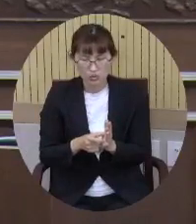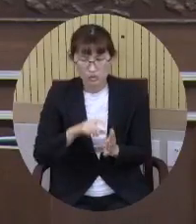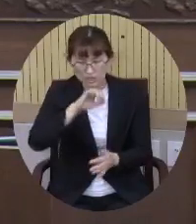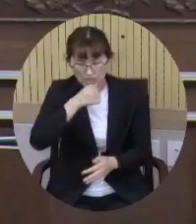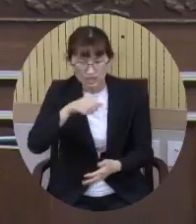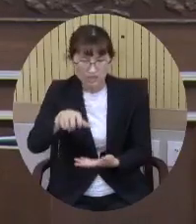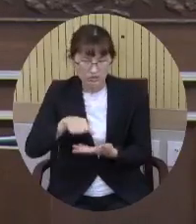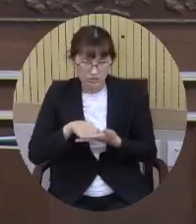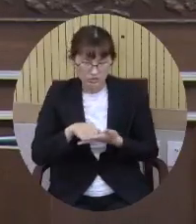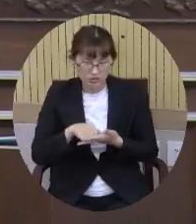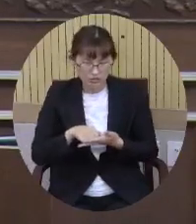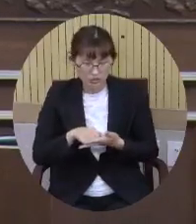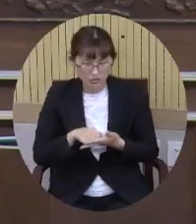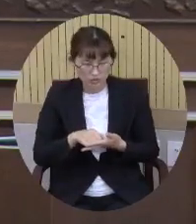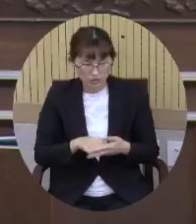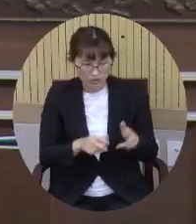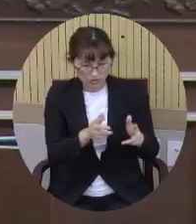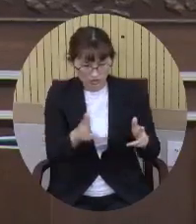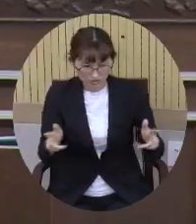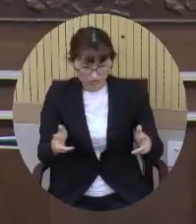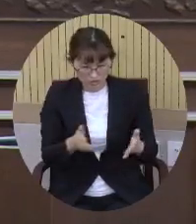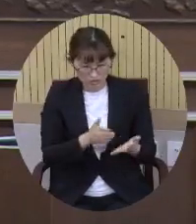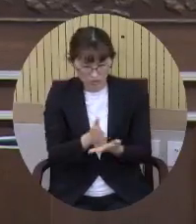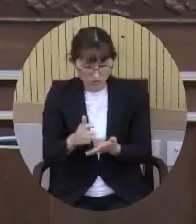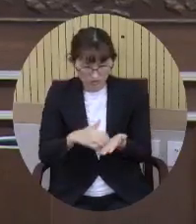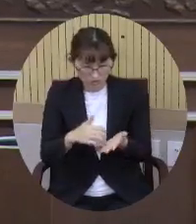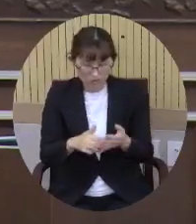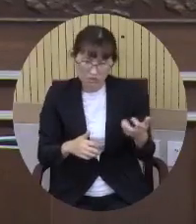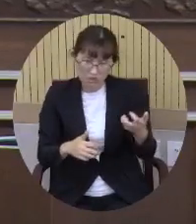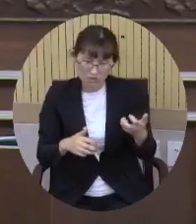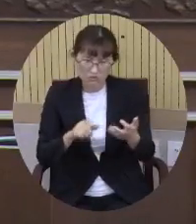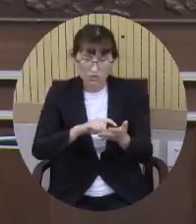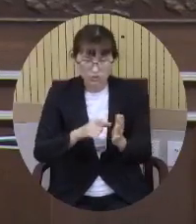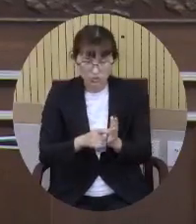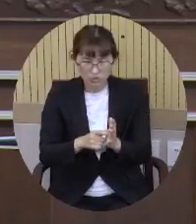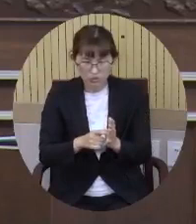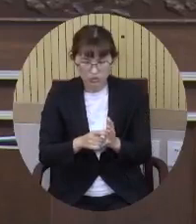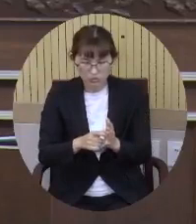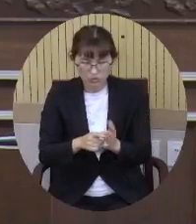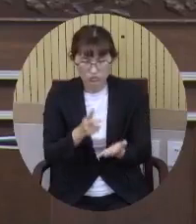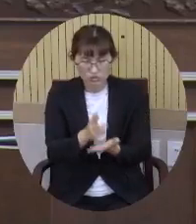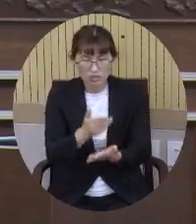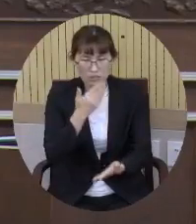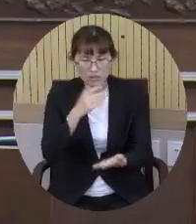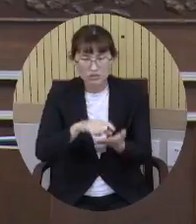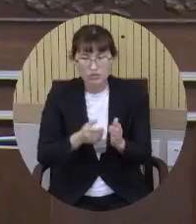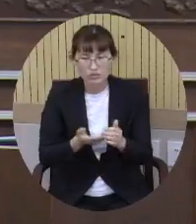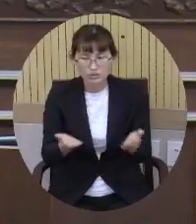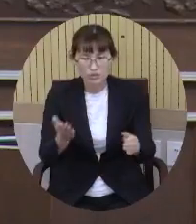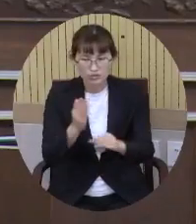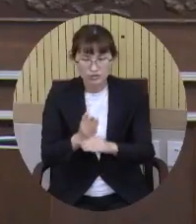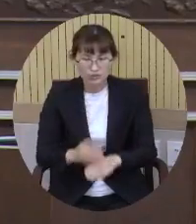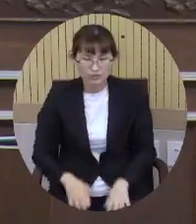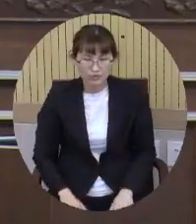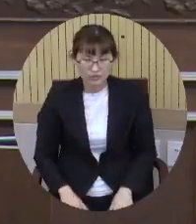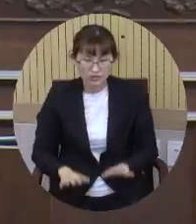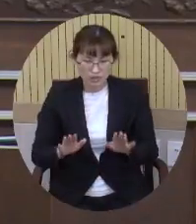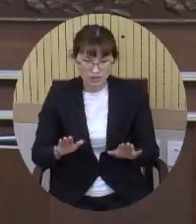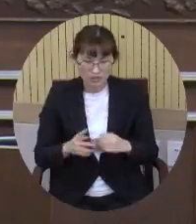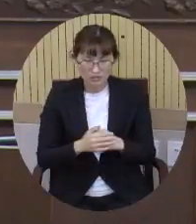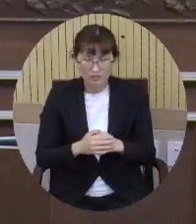조성해 캠핑용 차량 전용 주차장으로 제공하고 있습니다. 현재 서원구